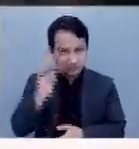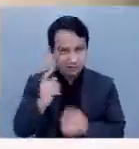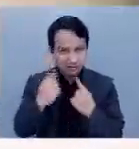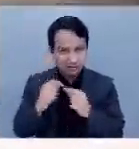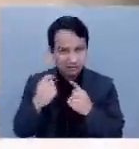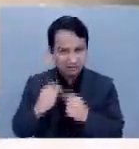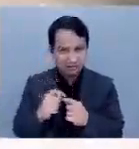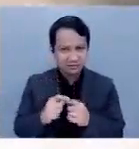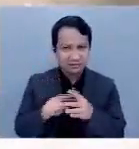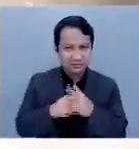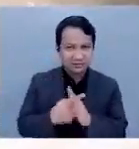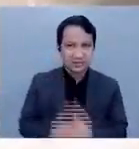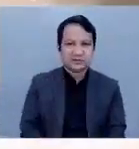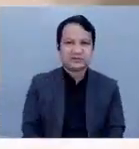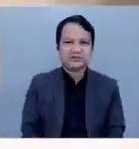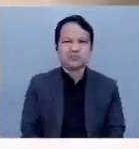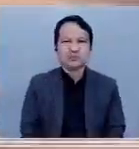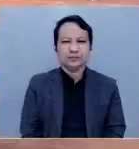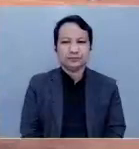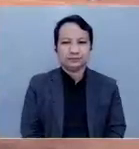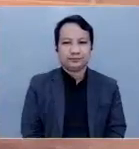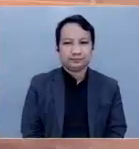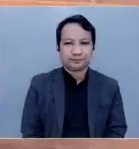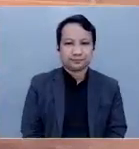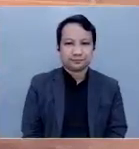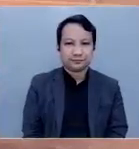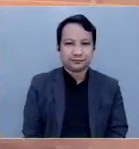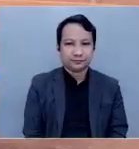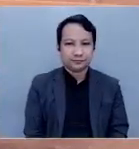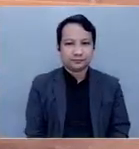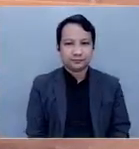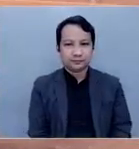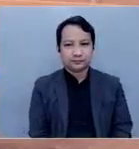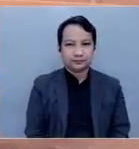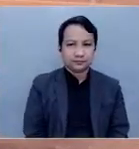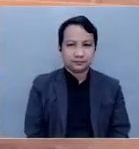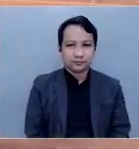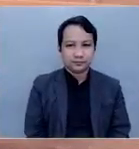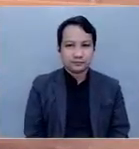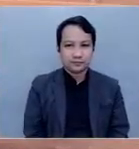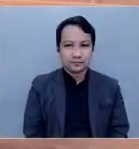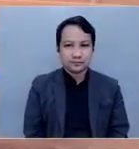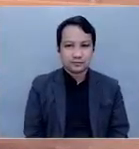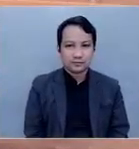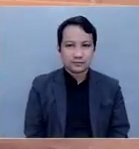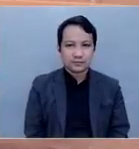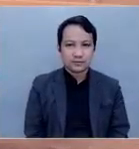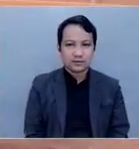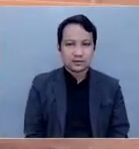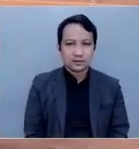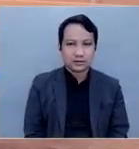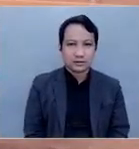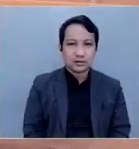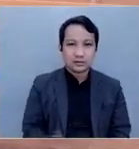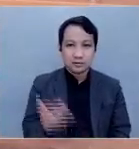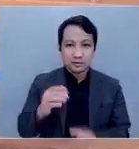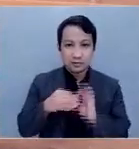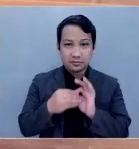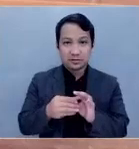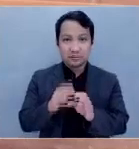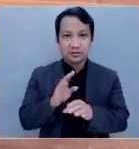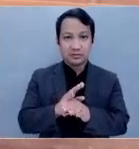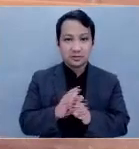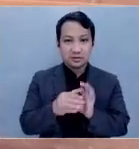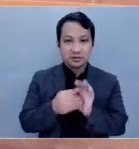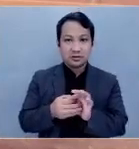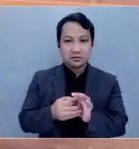simula. No? And then, ang ating bawang. Konti lang, no? Para kasi sa ating ingredients na list natin ngayon, konti